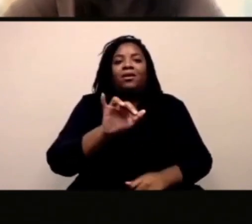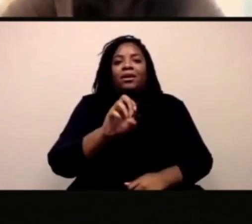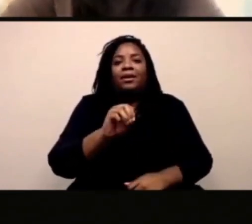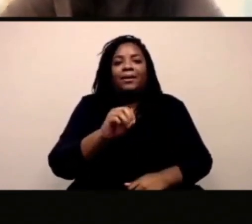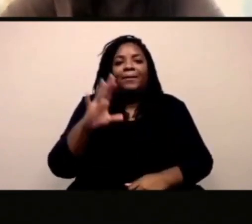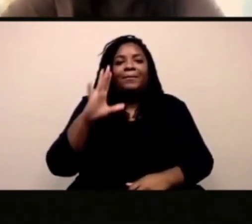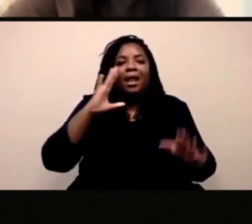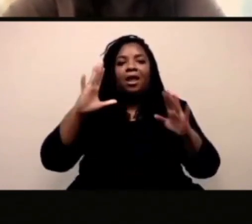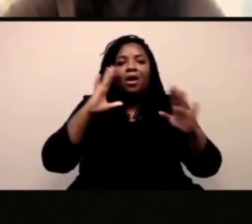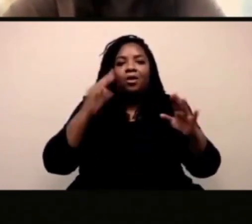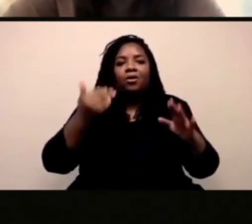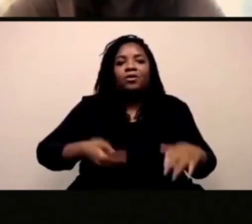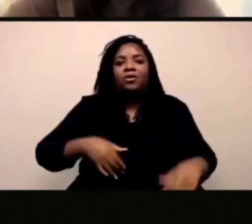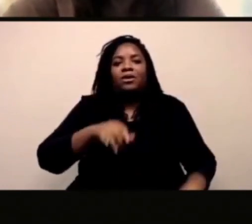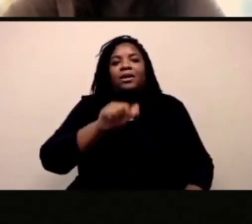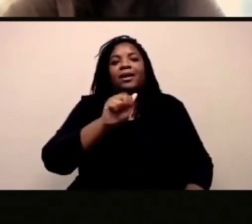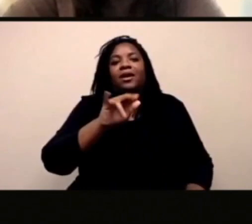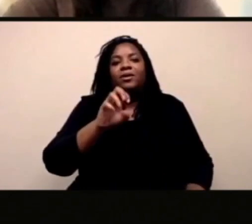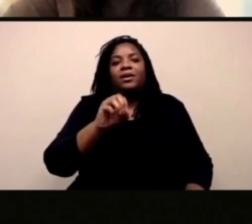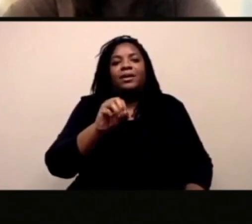ばあのどうぞ